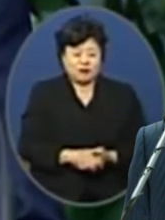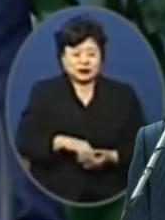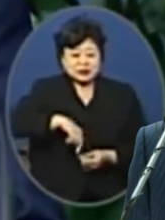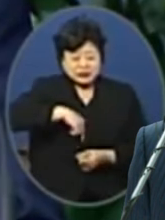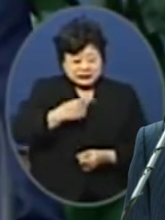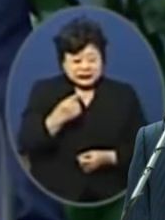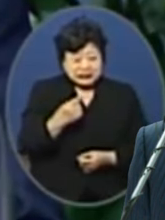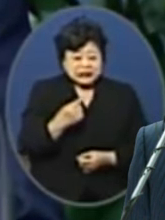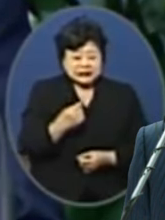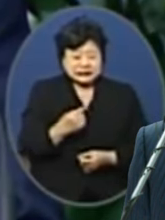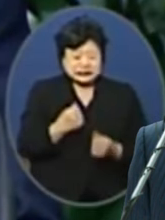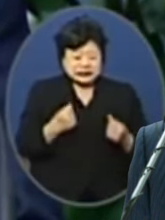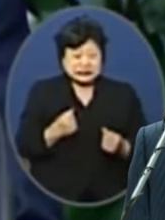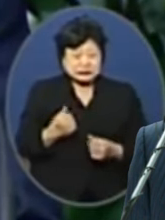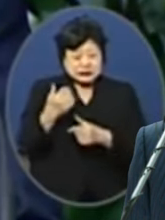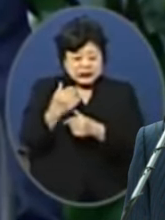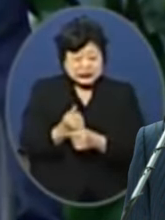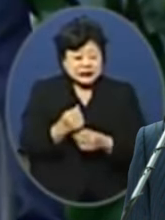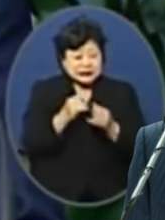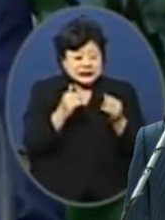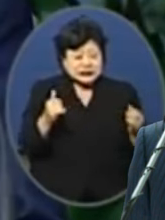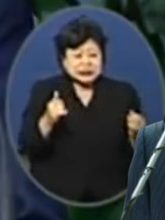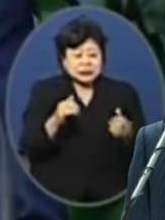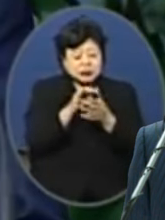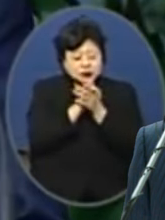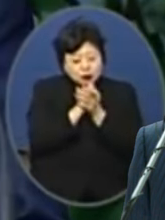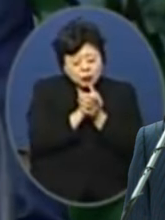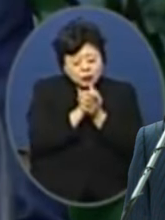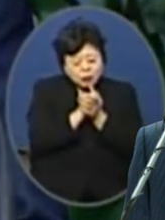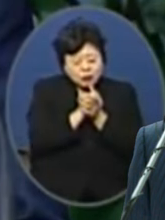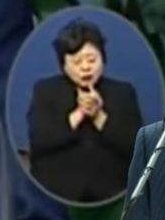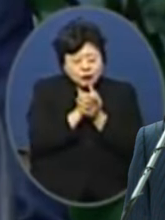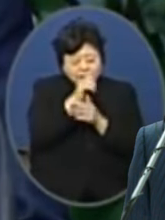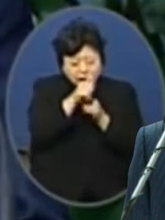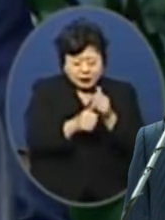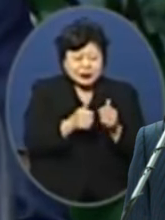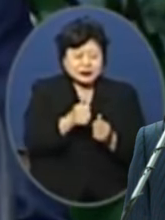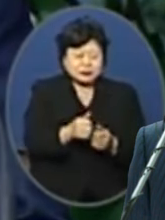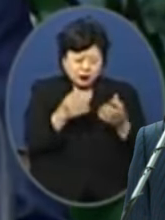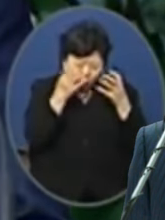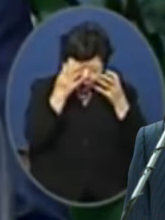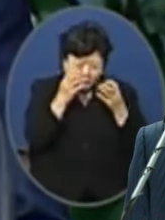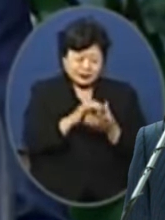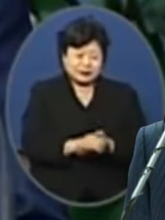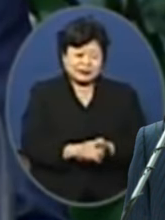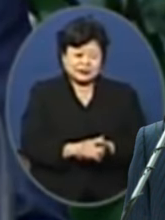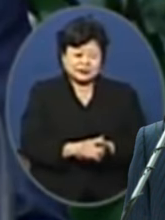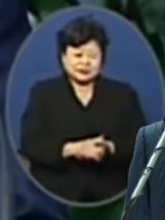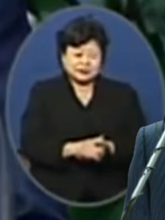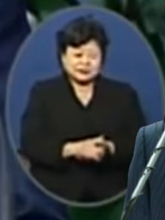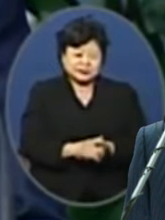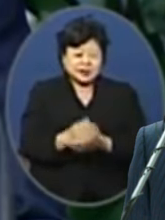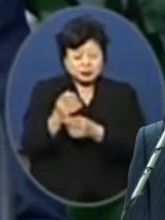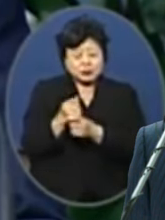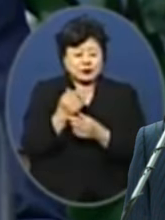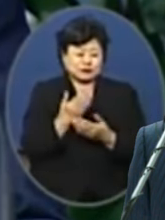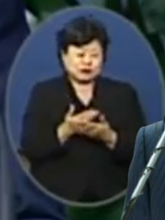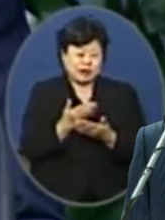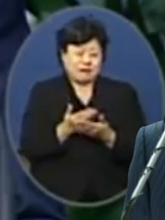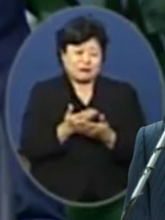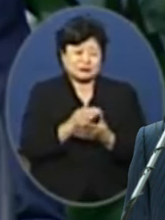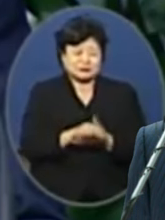자기 힘을 의지해서 나는 사람은 기도는 합니다 하나님이 고난에 나를 붙들어